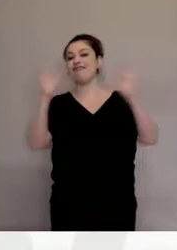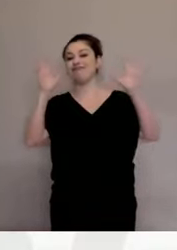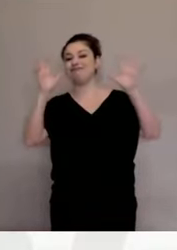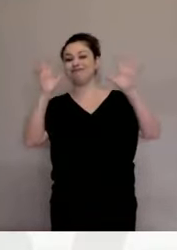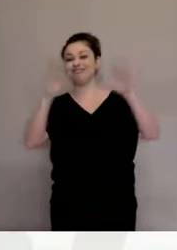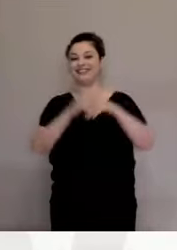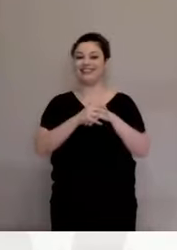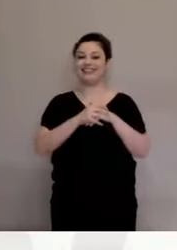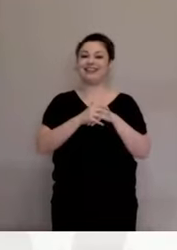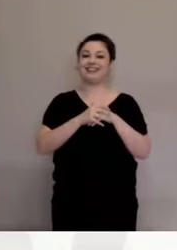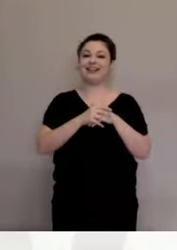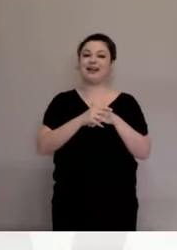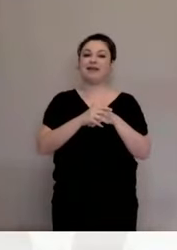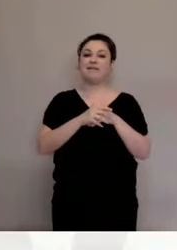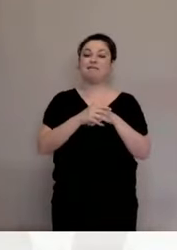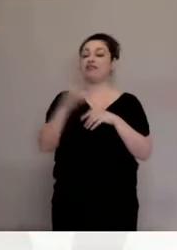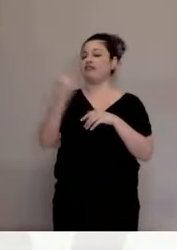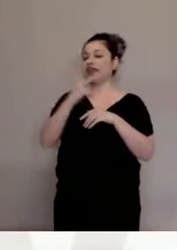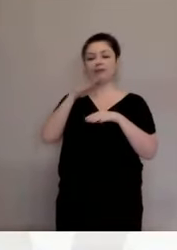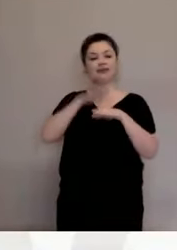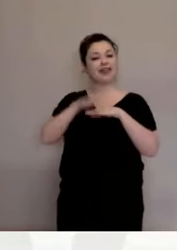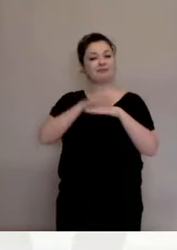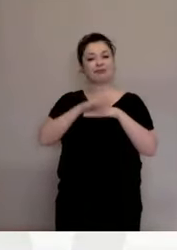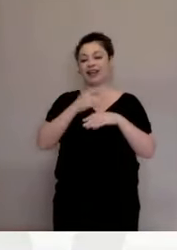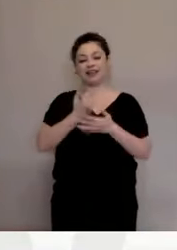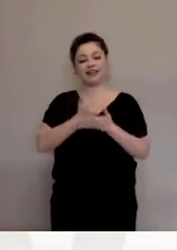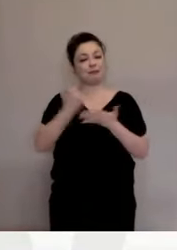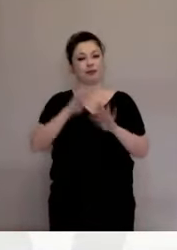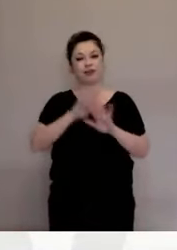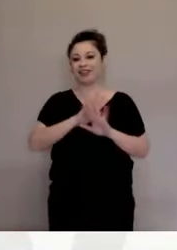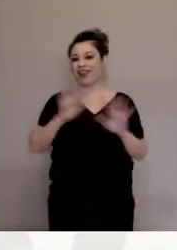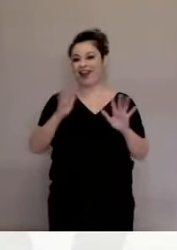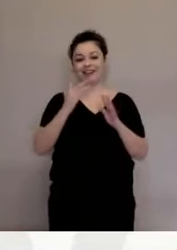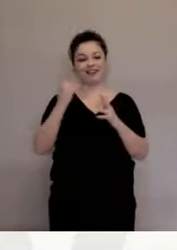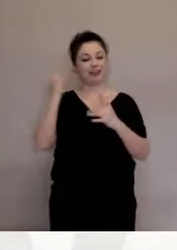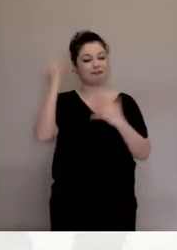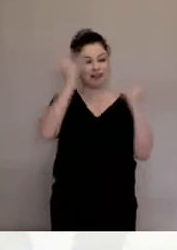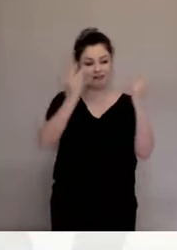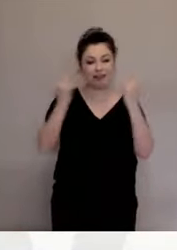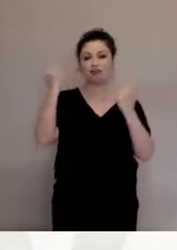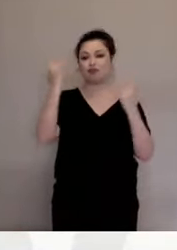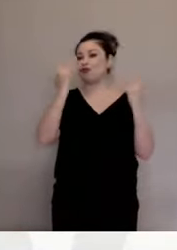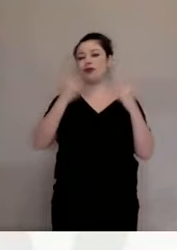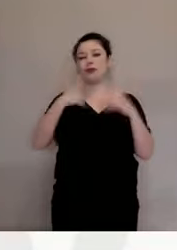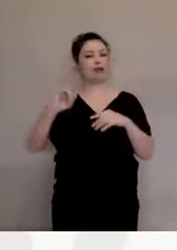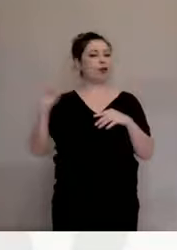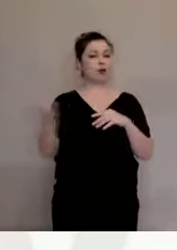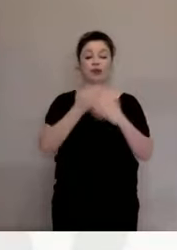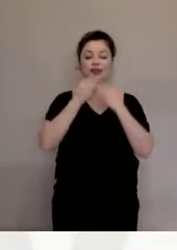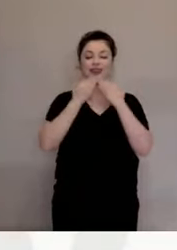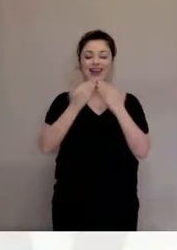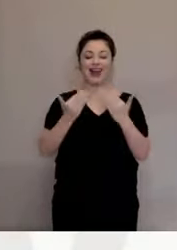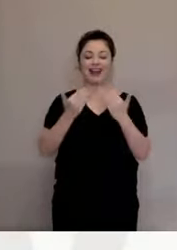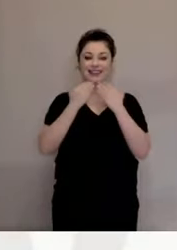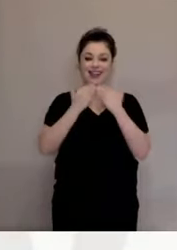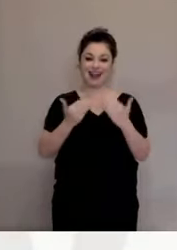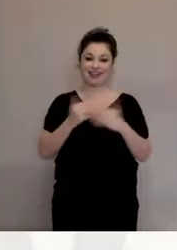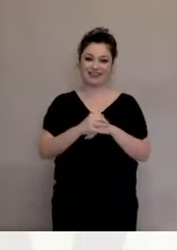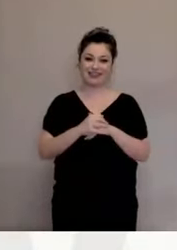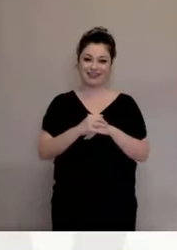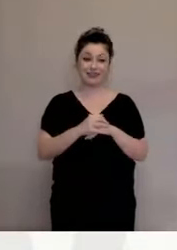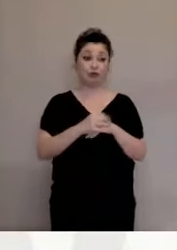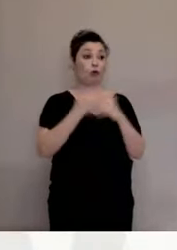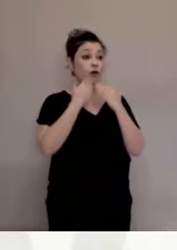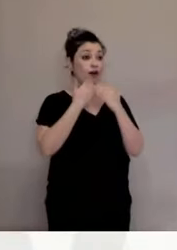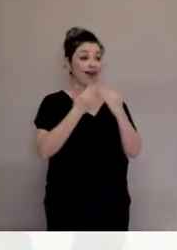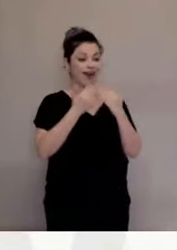stata un'esperienza davvero importante di riflessione per tutti noi. Grazie davvero. No,